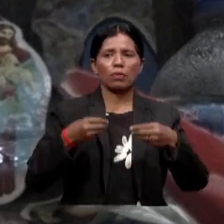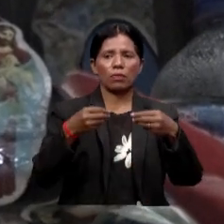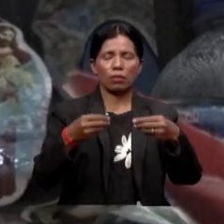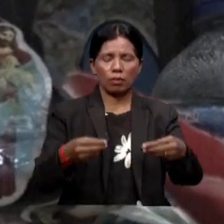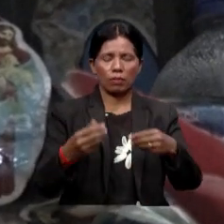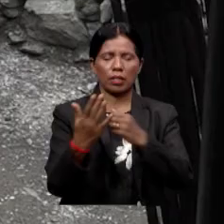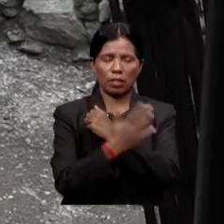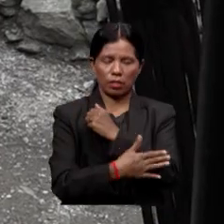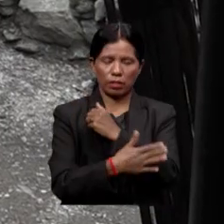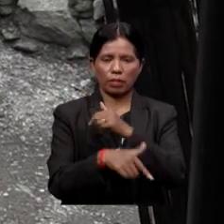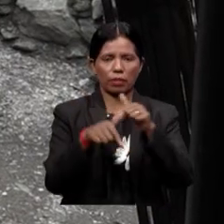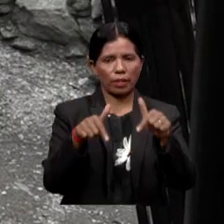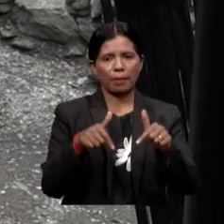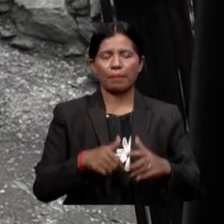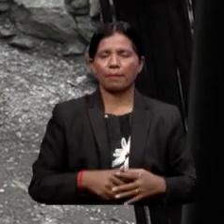klaran.